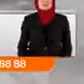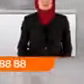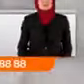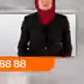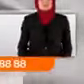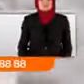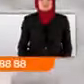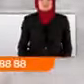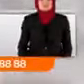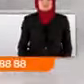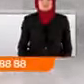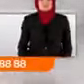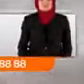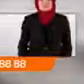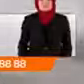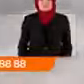bu